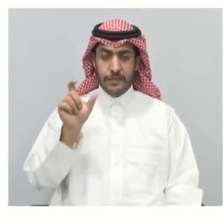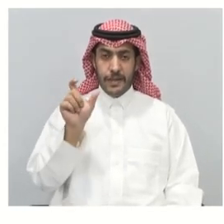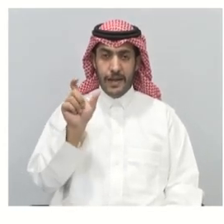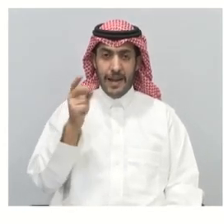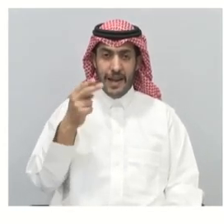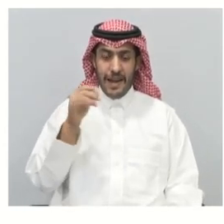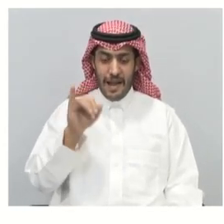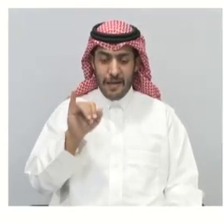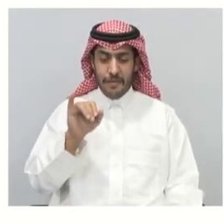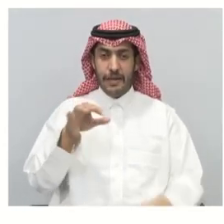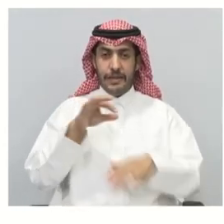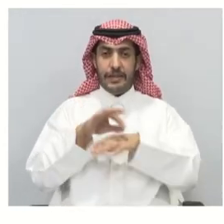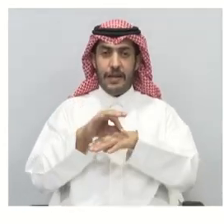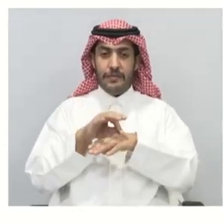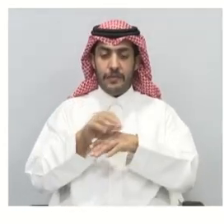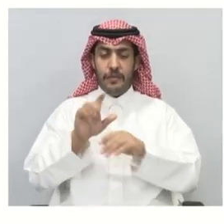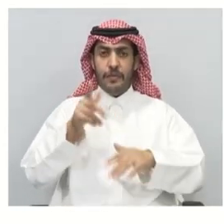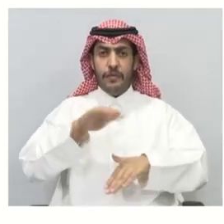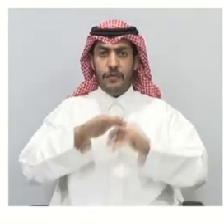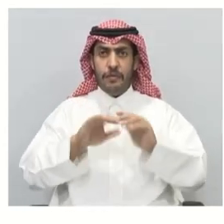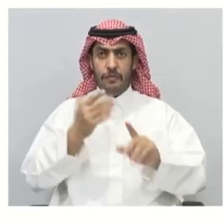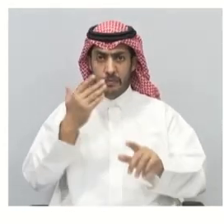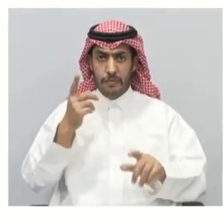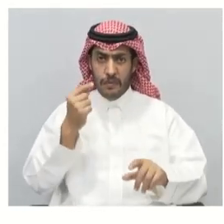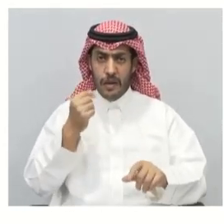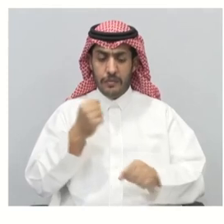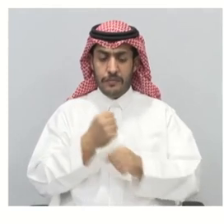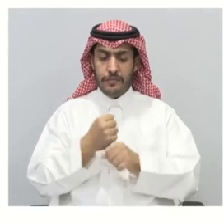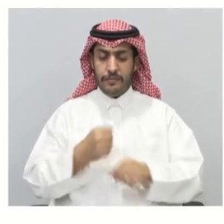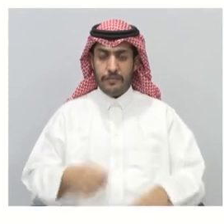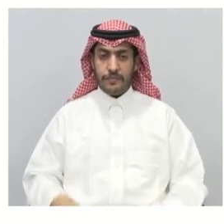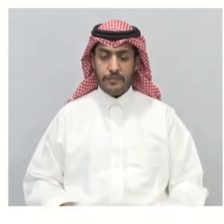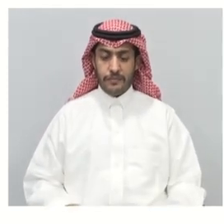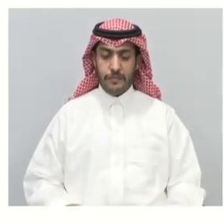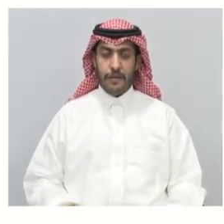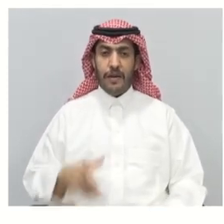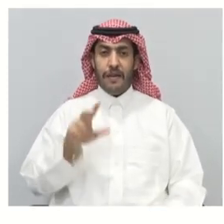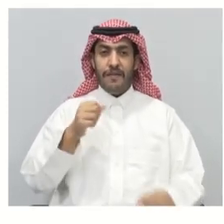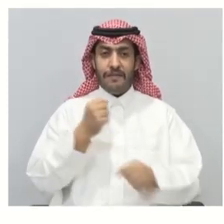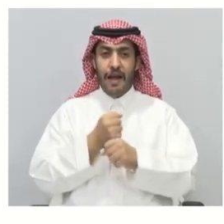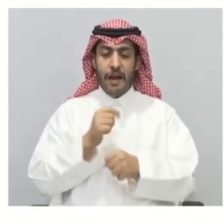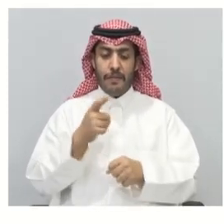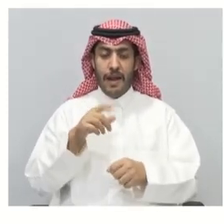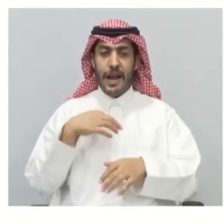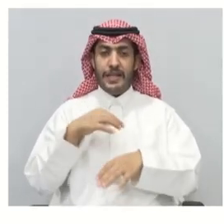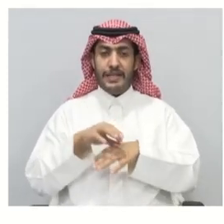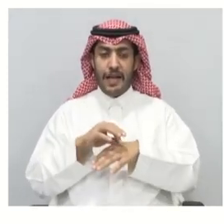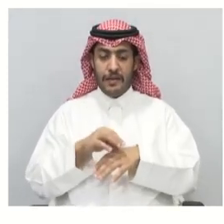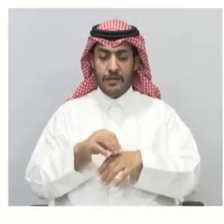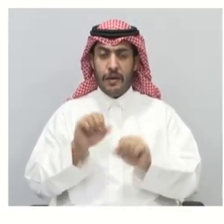نعمه اسلوب مدح فعل مدح والذم هناك كتب عندك والفاعل الانسان ما